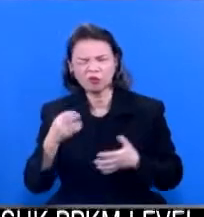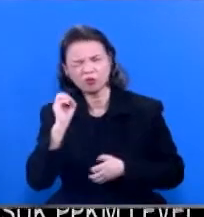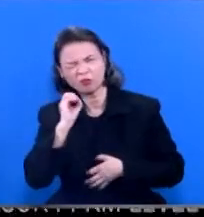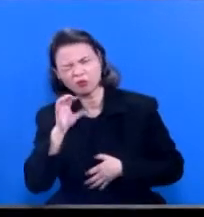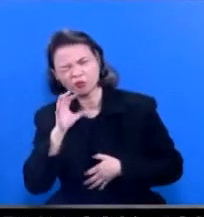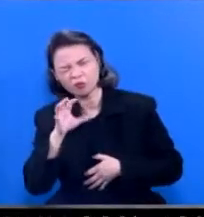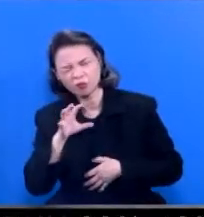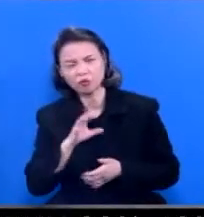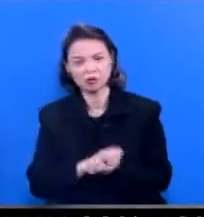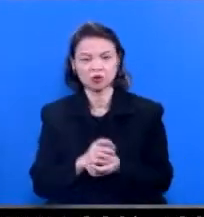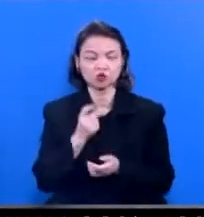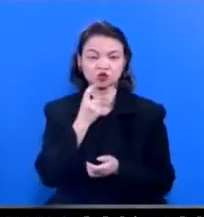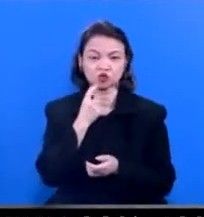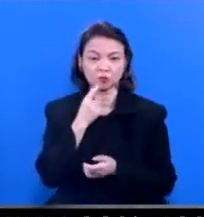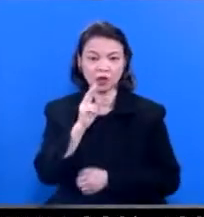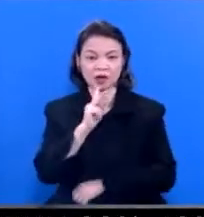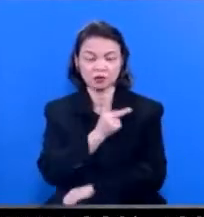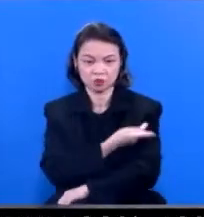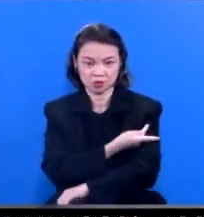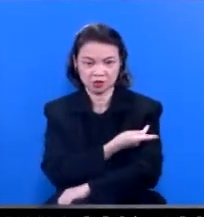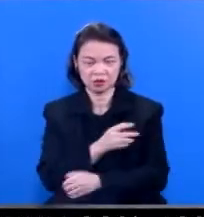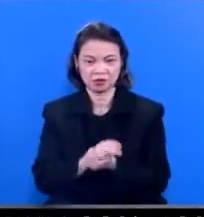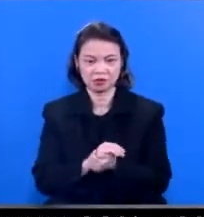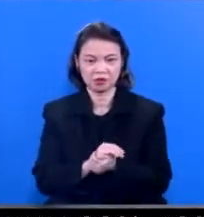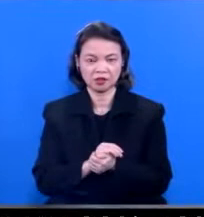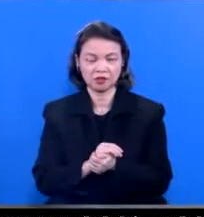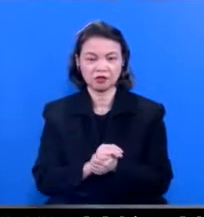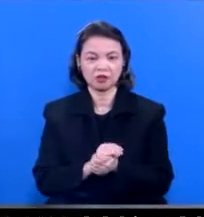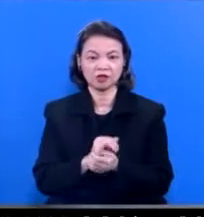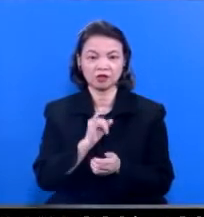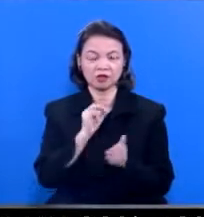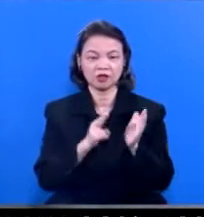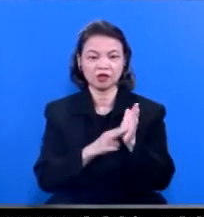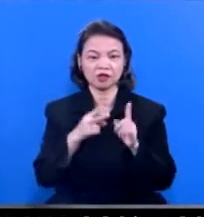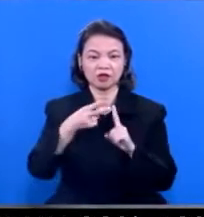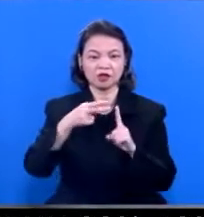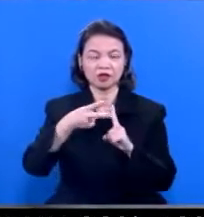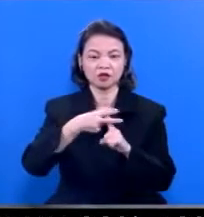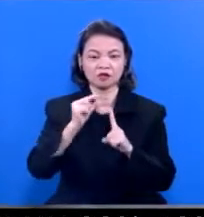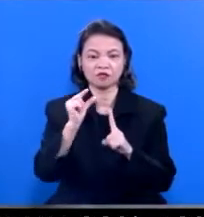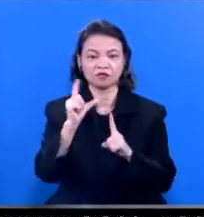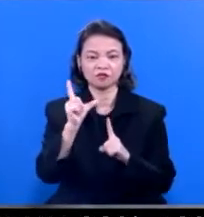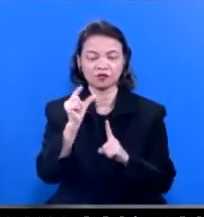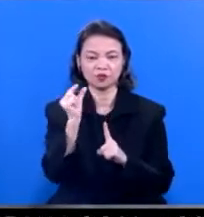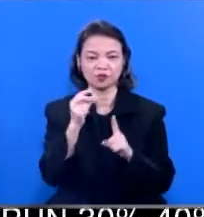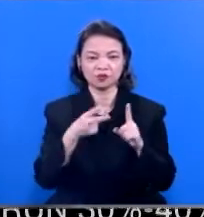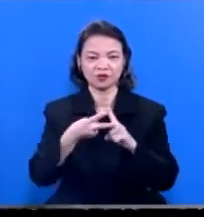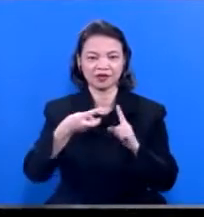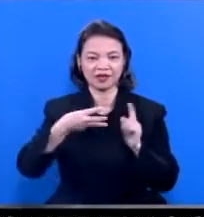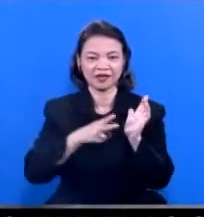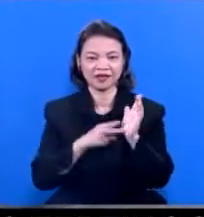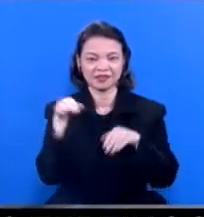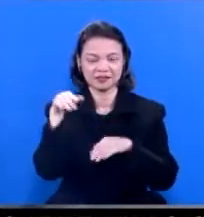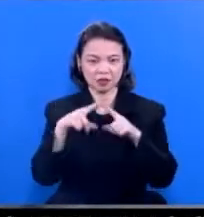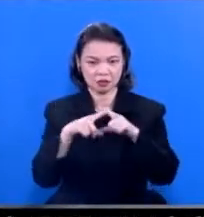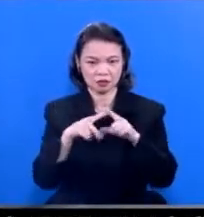kita cobalah suntik vaksin influenza. Nah, tapi ternyata itu nggak mempan. Jadi dokter